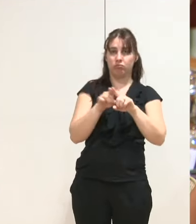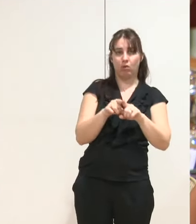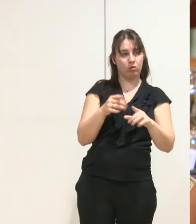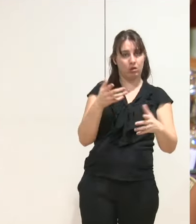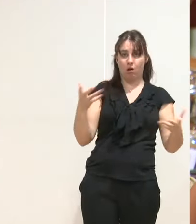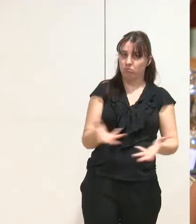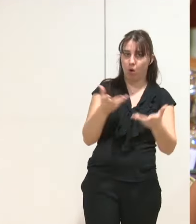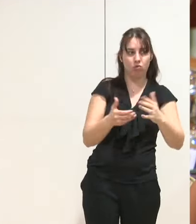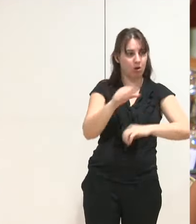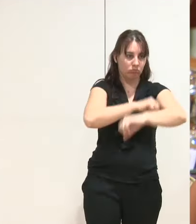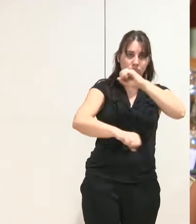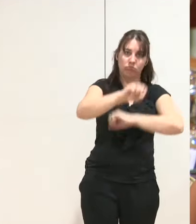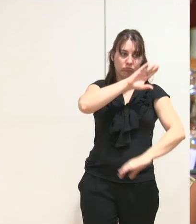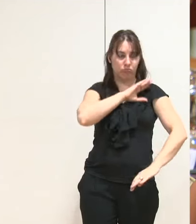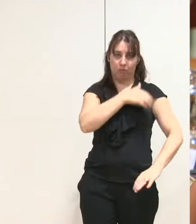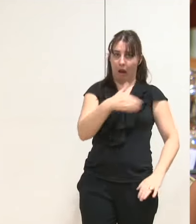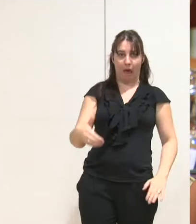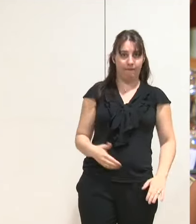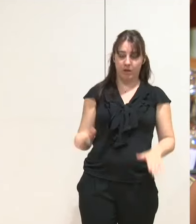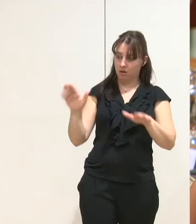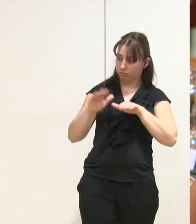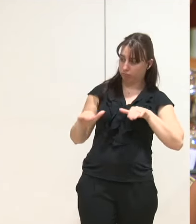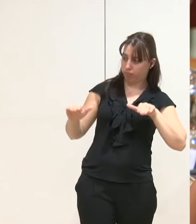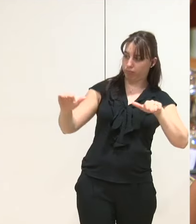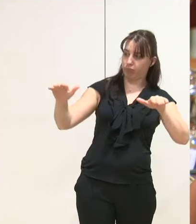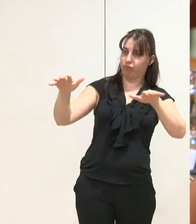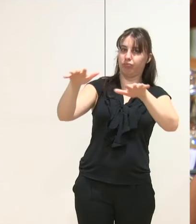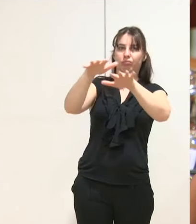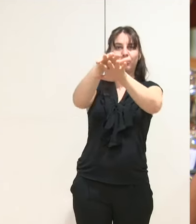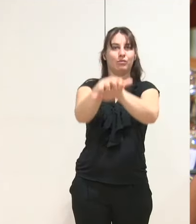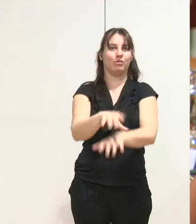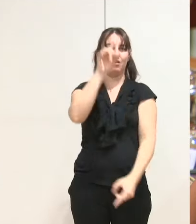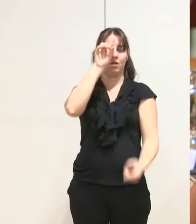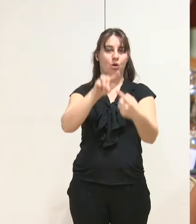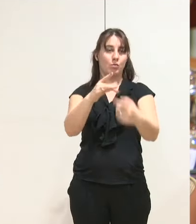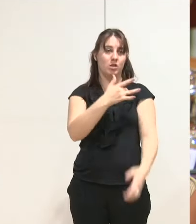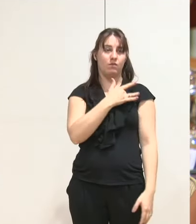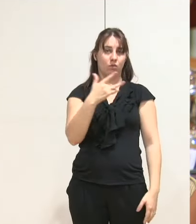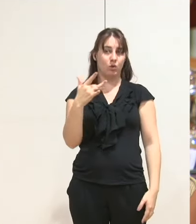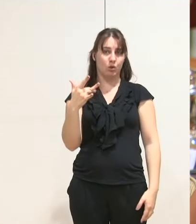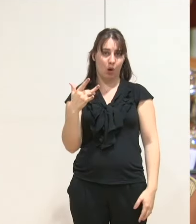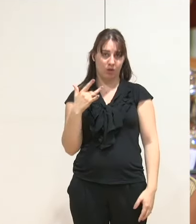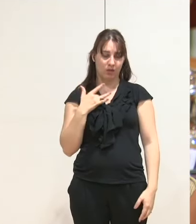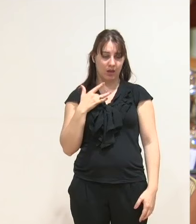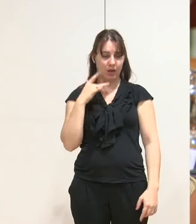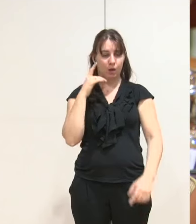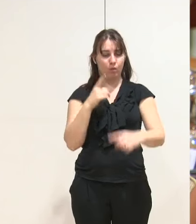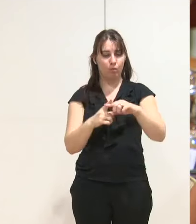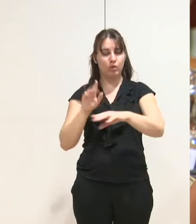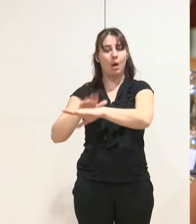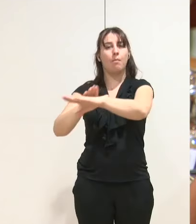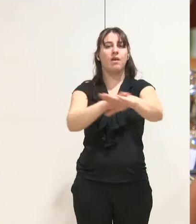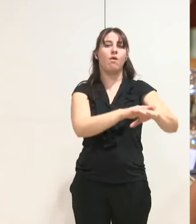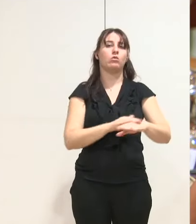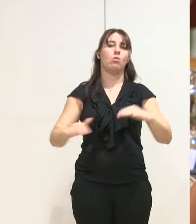porté par la ville en elle-même dans sa direction santé et prévention